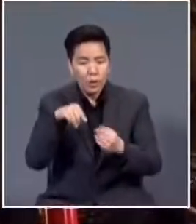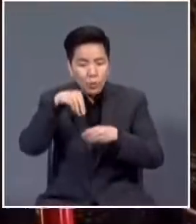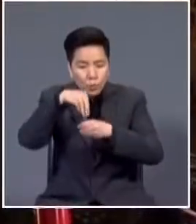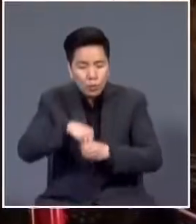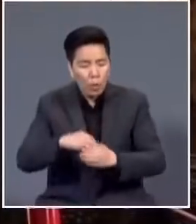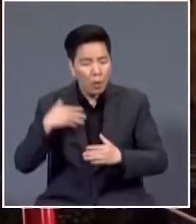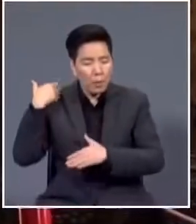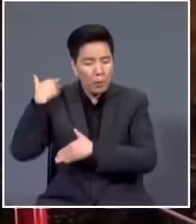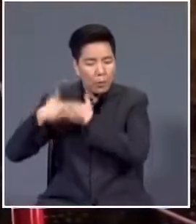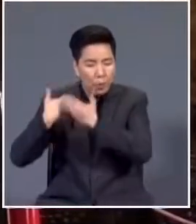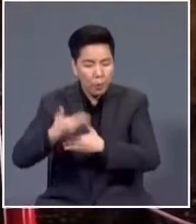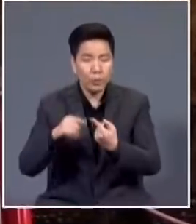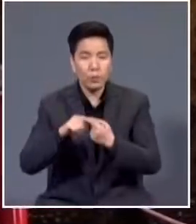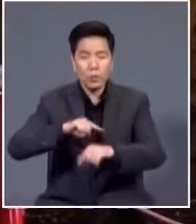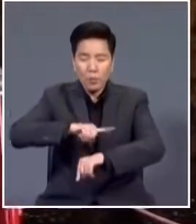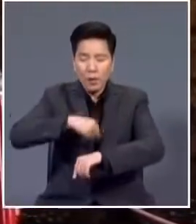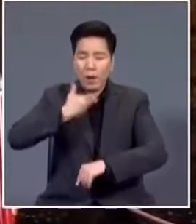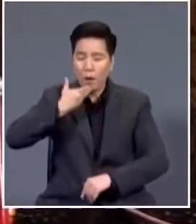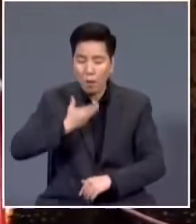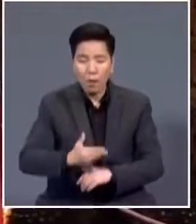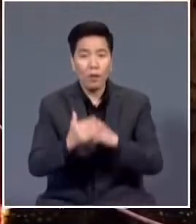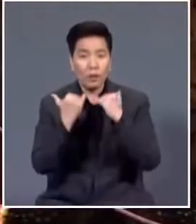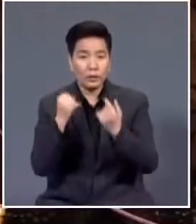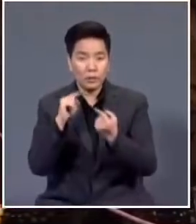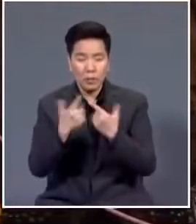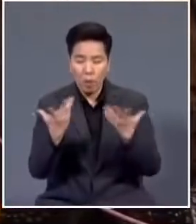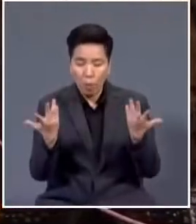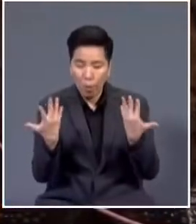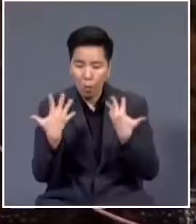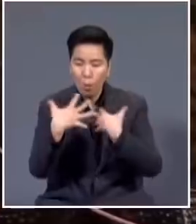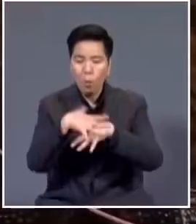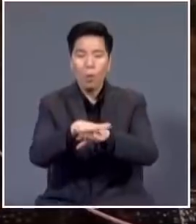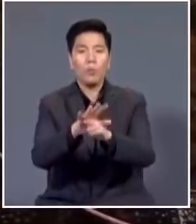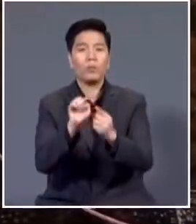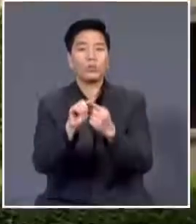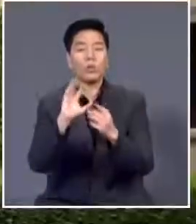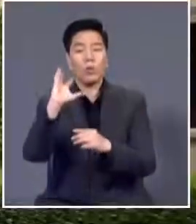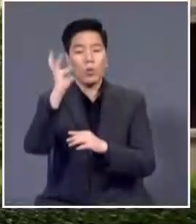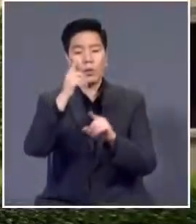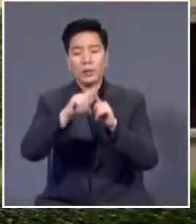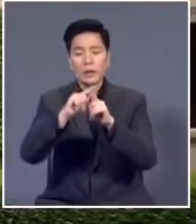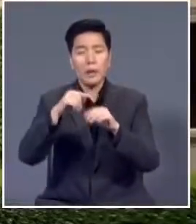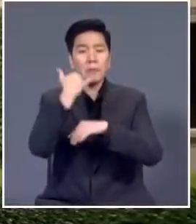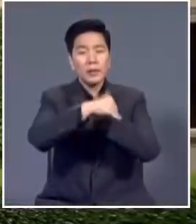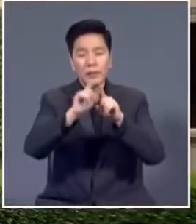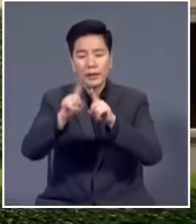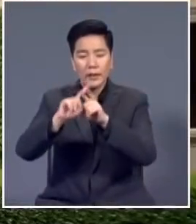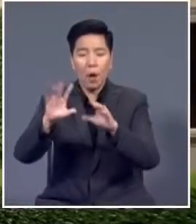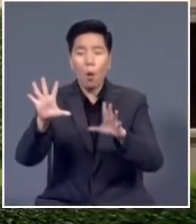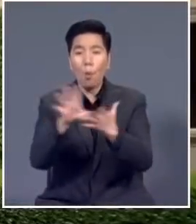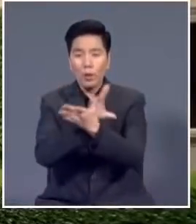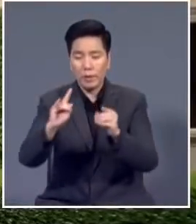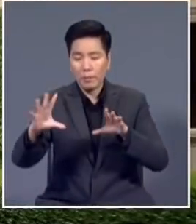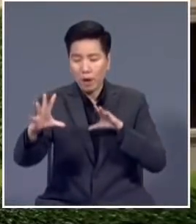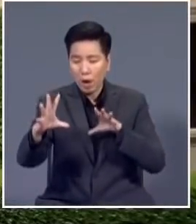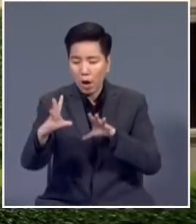ร้อนผ่านหนาวผ่านกาลเวลาบางครั้งถูกหลอมรวมกับอารยธรรมสากลหรือชาติเดิมจนทำให้คนในช